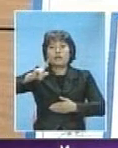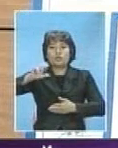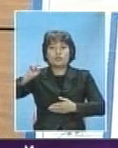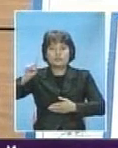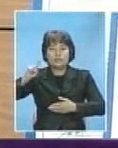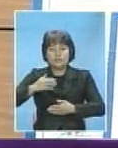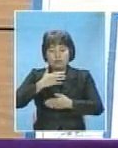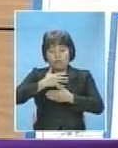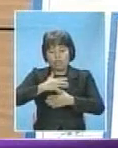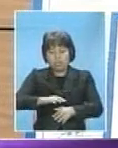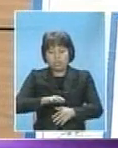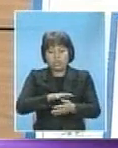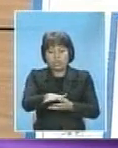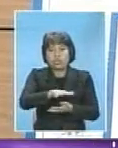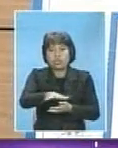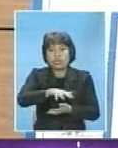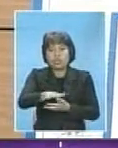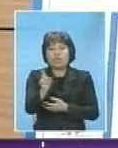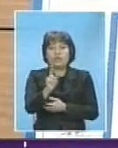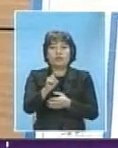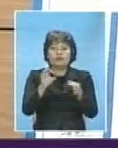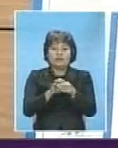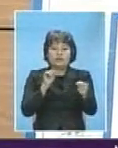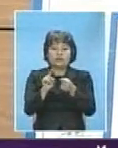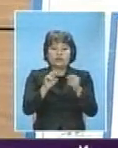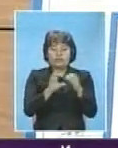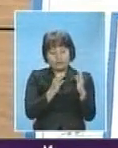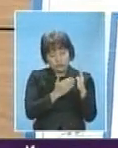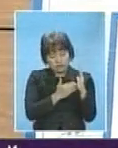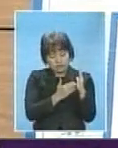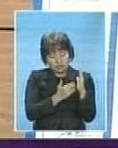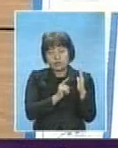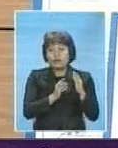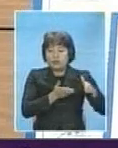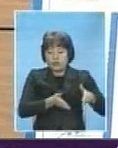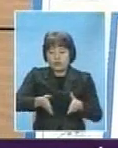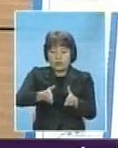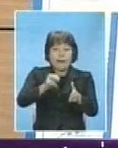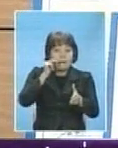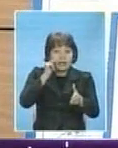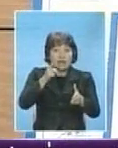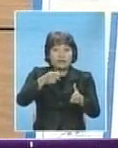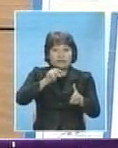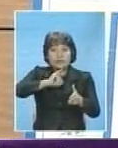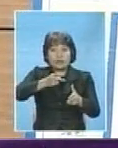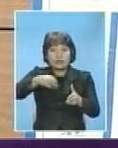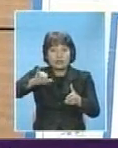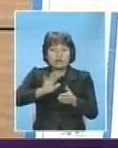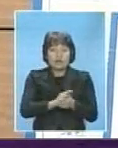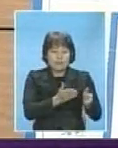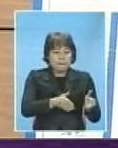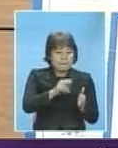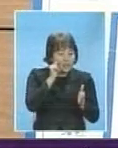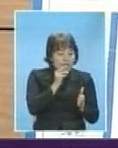พังทลายลงระบบมวลน้ำก็จะเข้าไปสู่ซีกฝั่งตะวันตกของแม่น้ำเจ้าพระยาคือแม่น้ำน้อยไหลลงสู่จังหวัดพระน